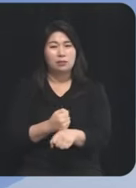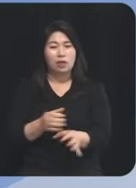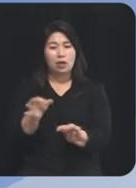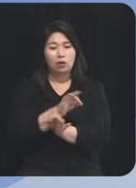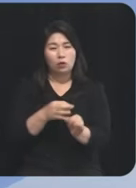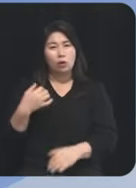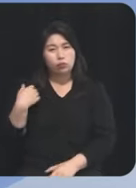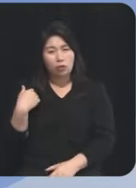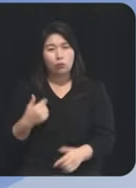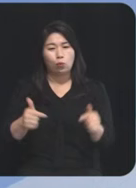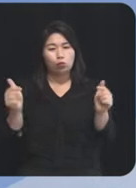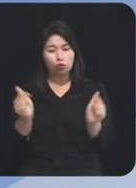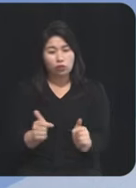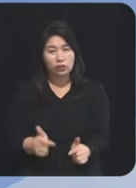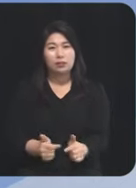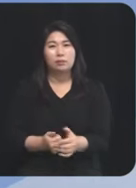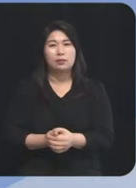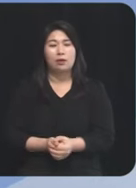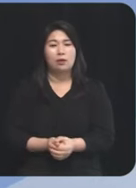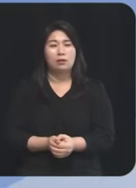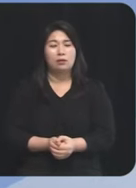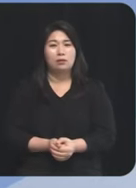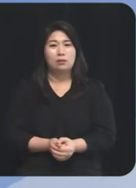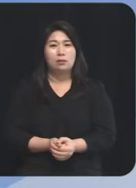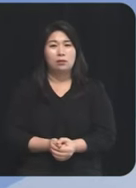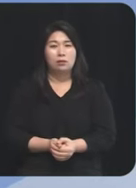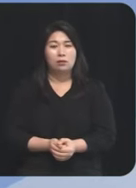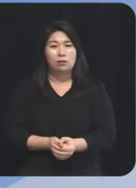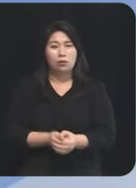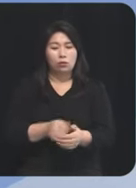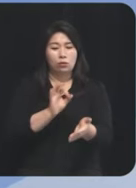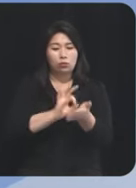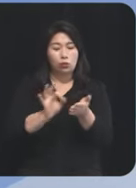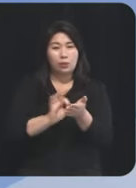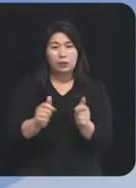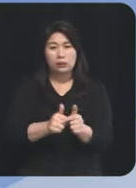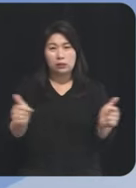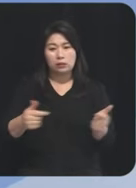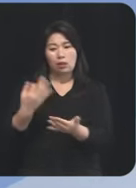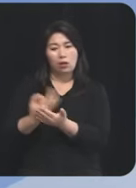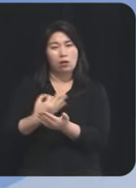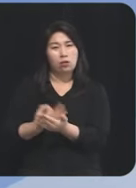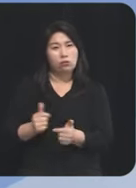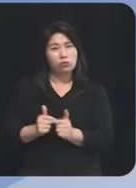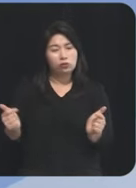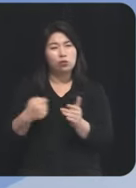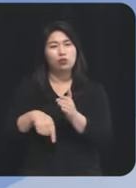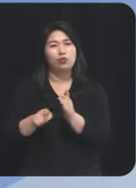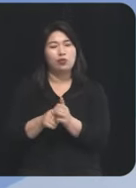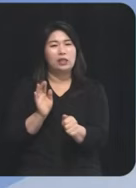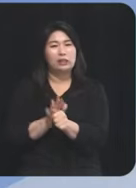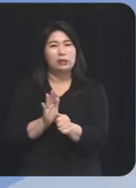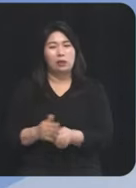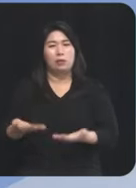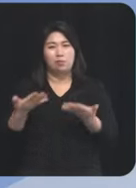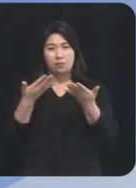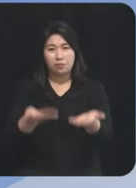부담도 완화시키도록 하겠습니다. 무엇보다도 소비 증대와 매출 증대를 위한 지원도 아끼지